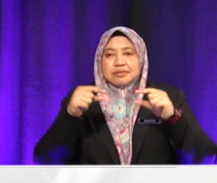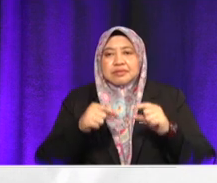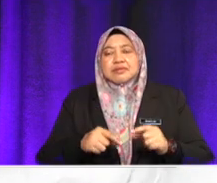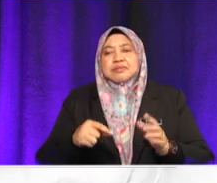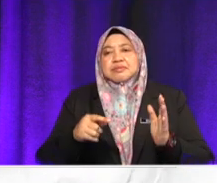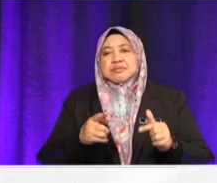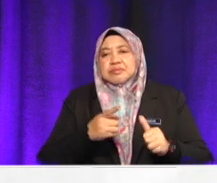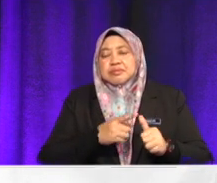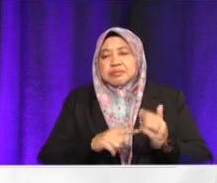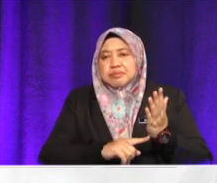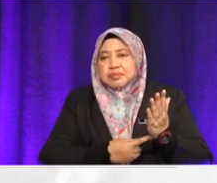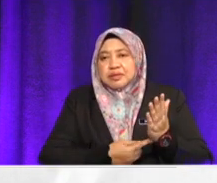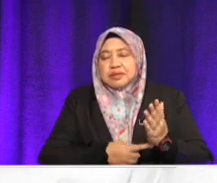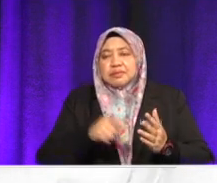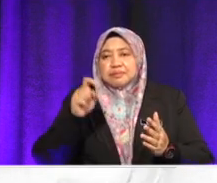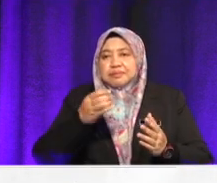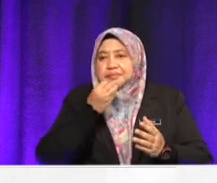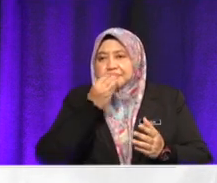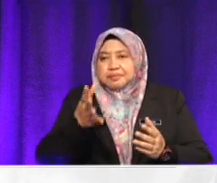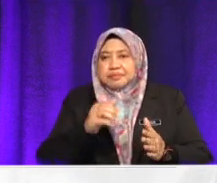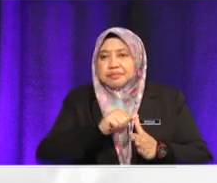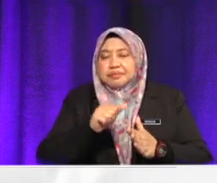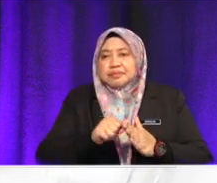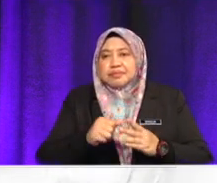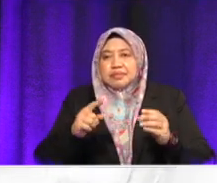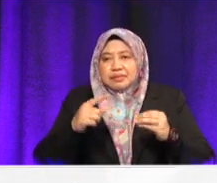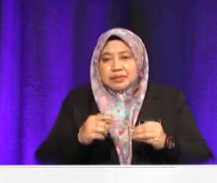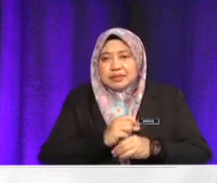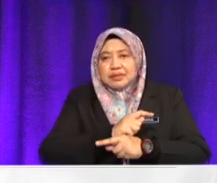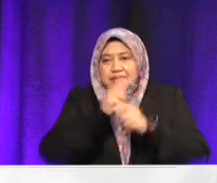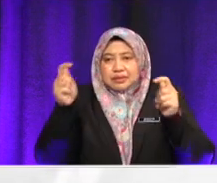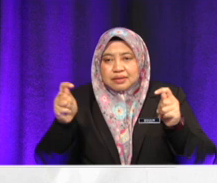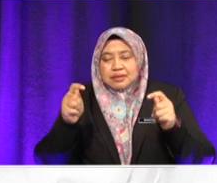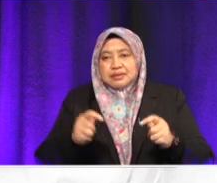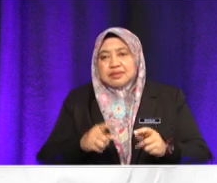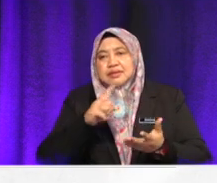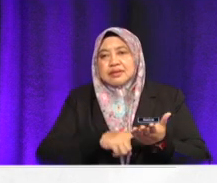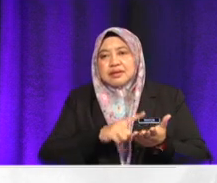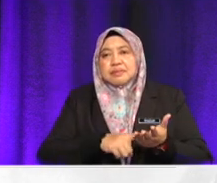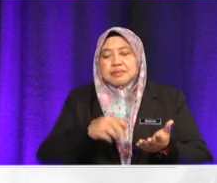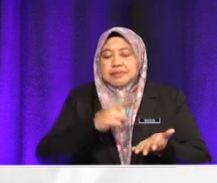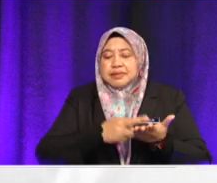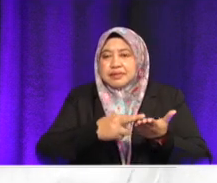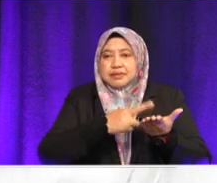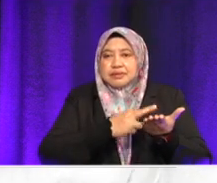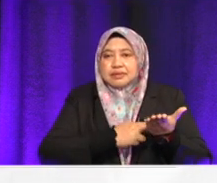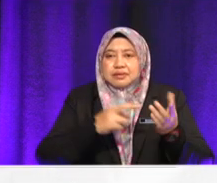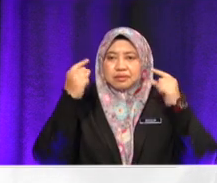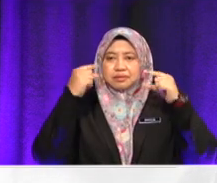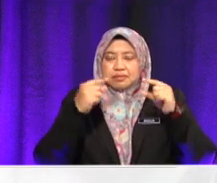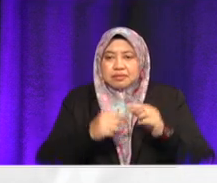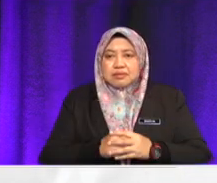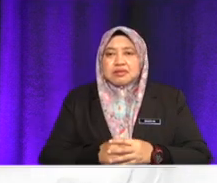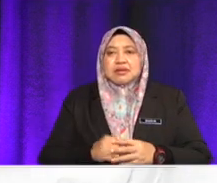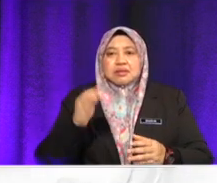mesti memberikan penerangan apa matlamat ataupun apa perancangan guru sepanjang pencak silat supaya murid